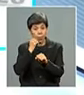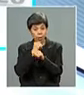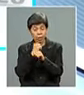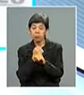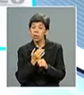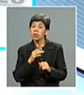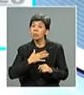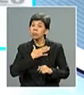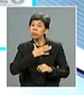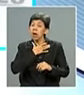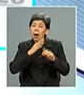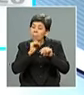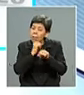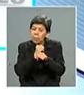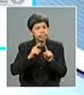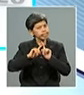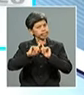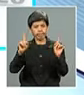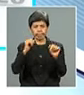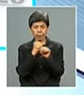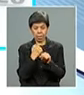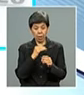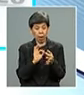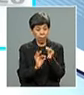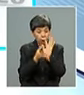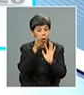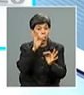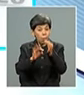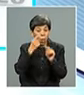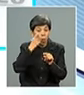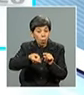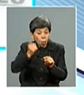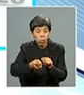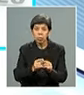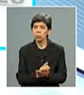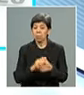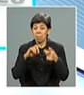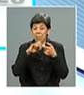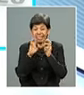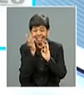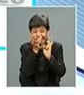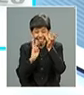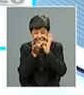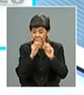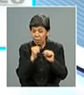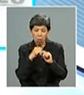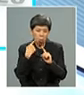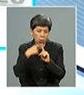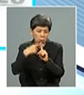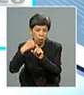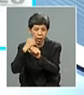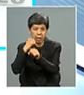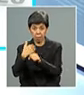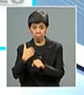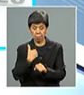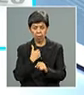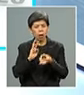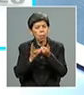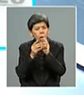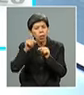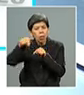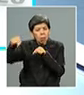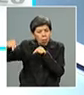ศของแม่ฮ่องสอนมีลักษณะพิเศษกว่าคนอื่นครับคือแม้จะเผาเท่าคนจังหวัดอื่นแต่ความรุนแรงของปัญหามลพิษที่นี่จะทวีคูณนอกจากนี้ยังมีการเผาของประเทศเพื่อนบ้